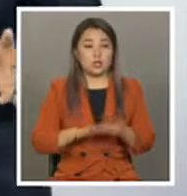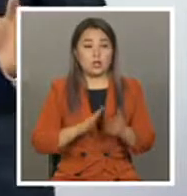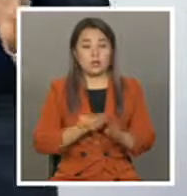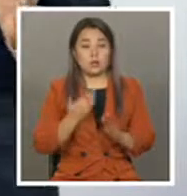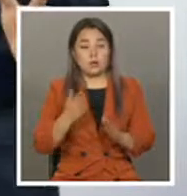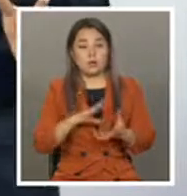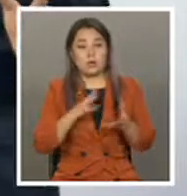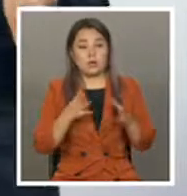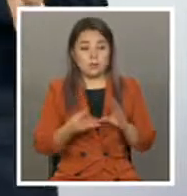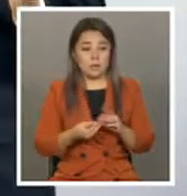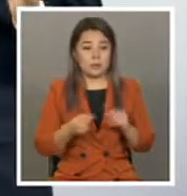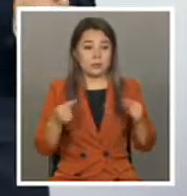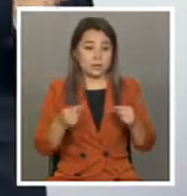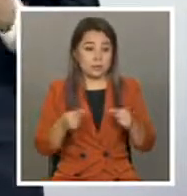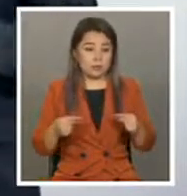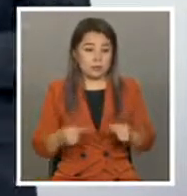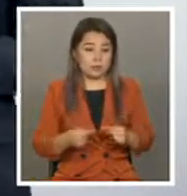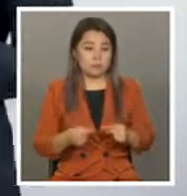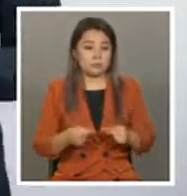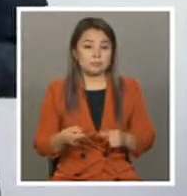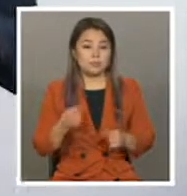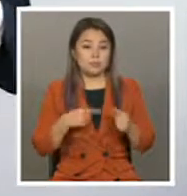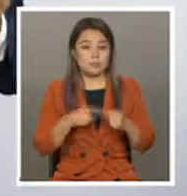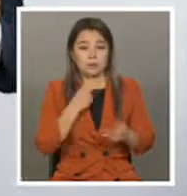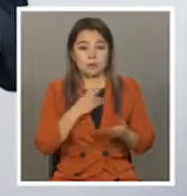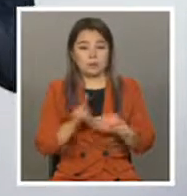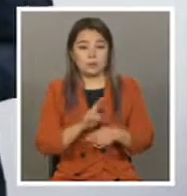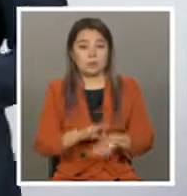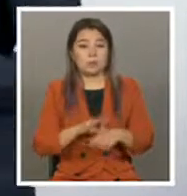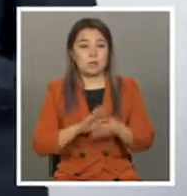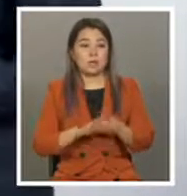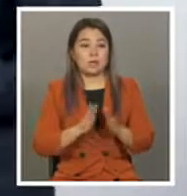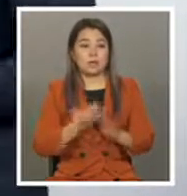барлығын нақты келтірілген квадрат теңдеулердің жағдайында